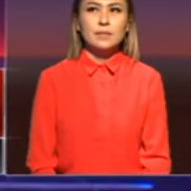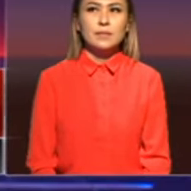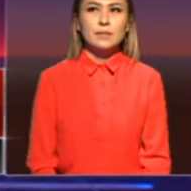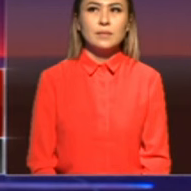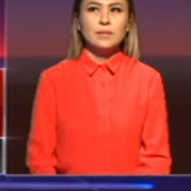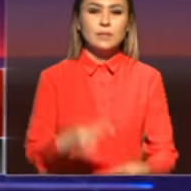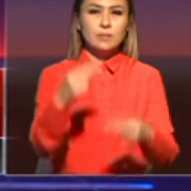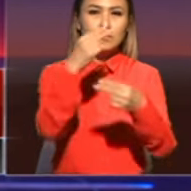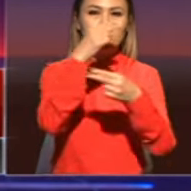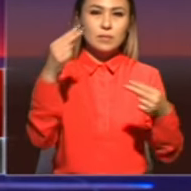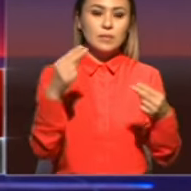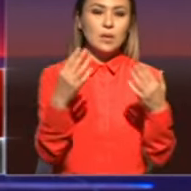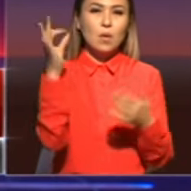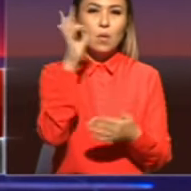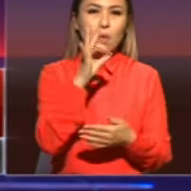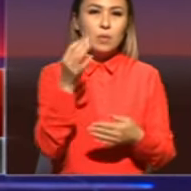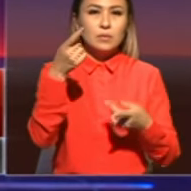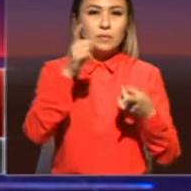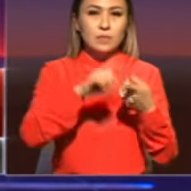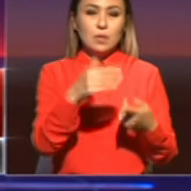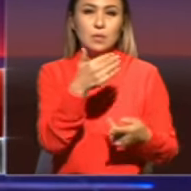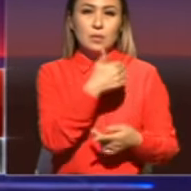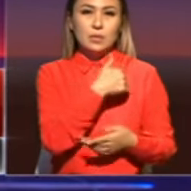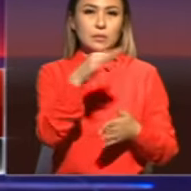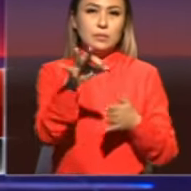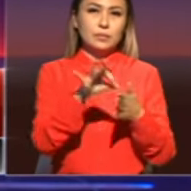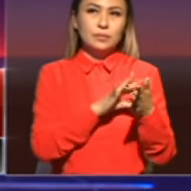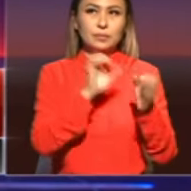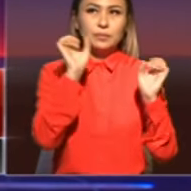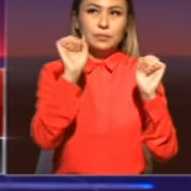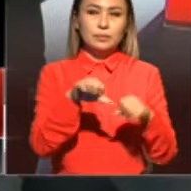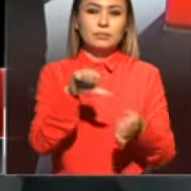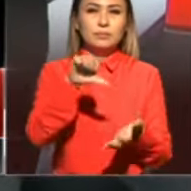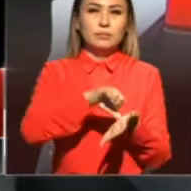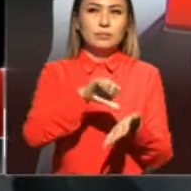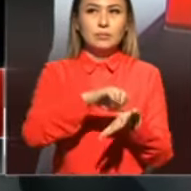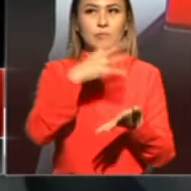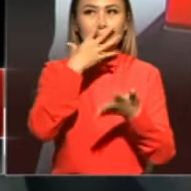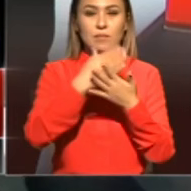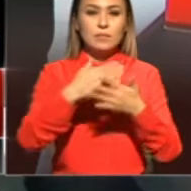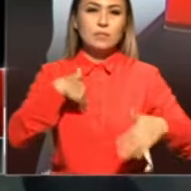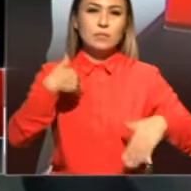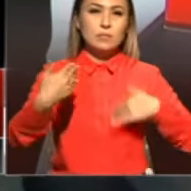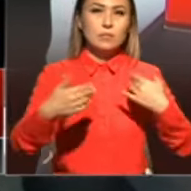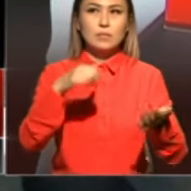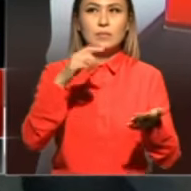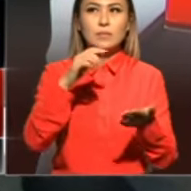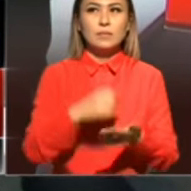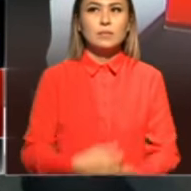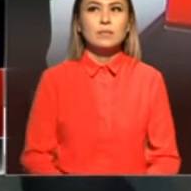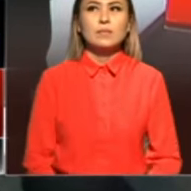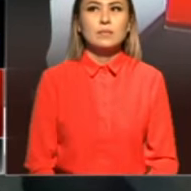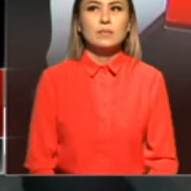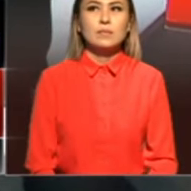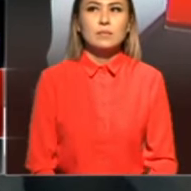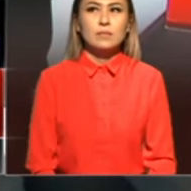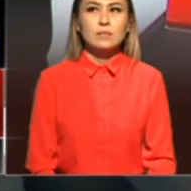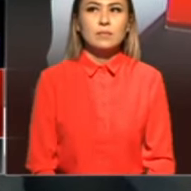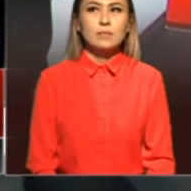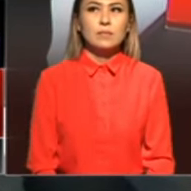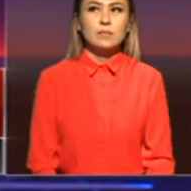Тақырыпқа қатысты ойларыңыз болса, бірден эфир барысында қосылып отырыңыз, өзіңіздің пікіріңізді айтып. Жақсы ма? Келістік қой.